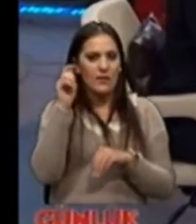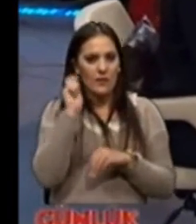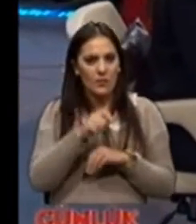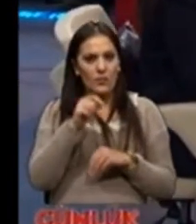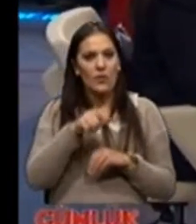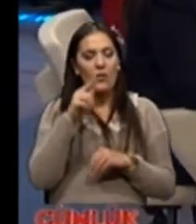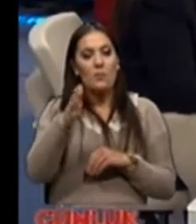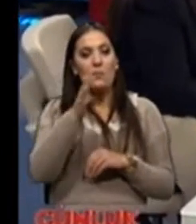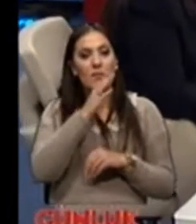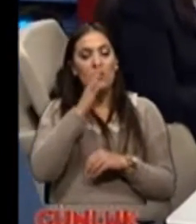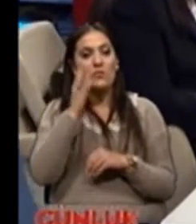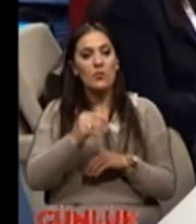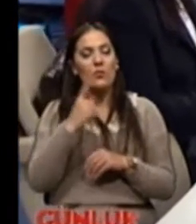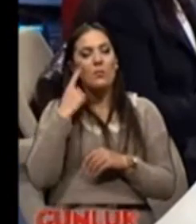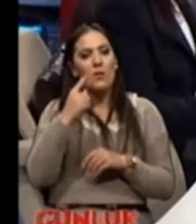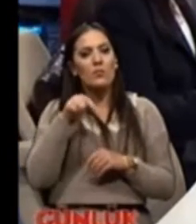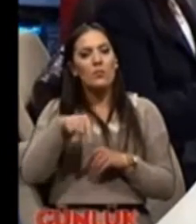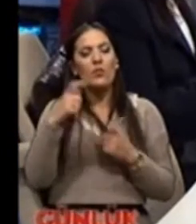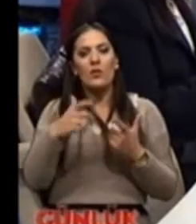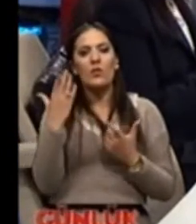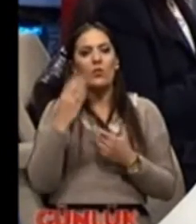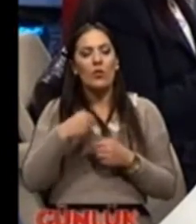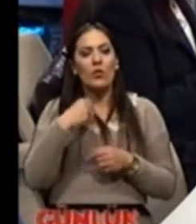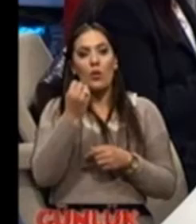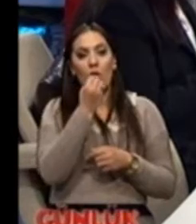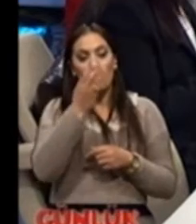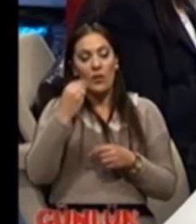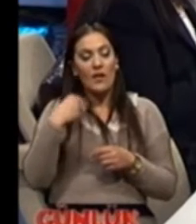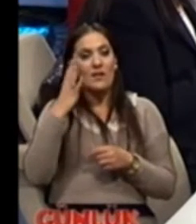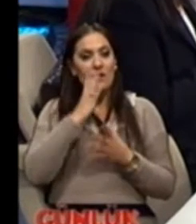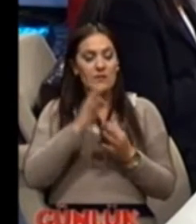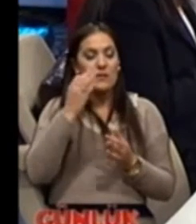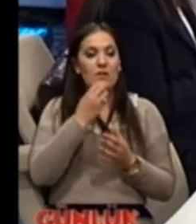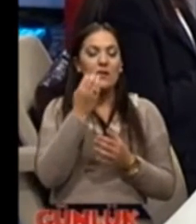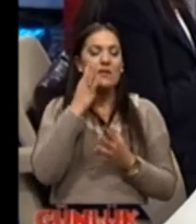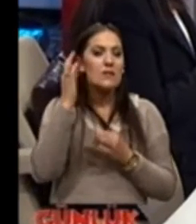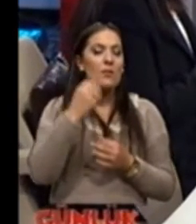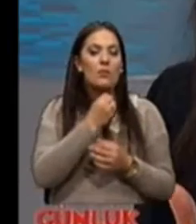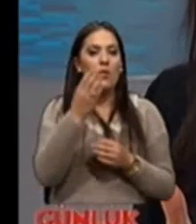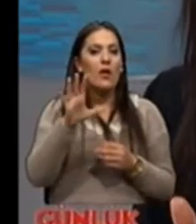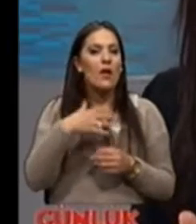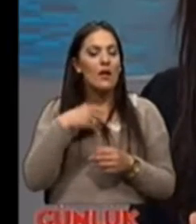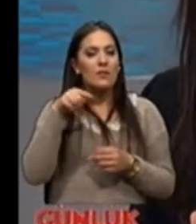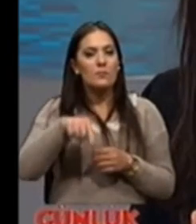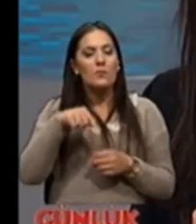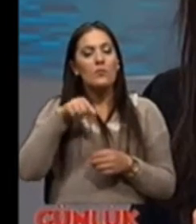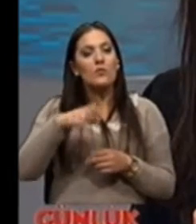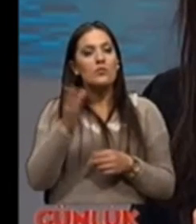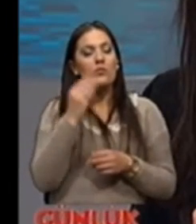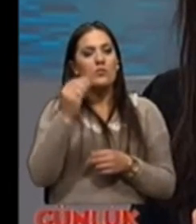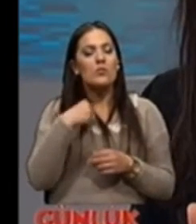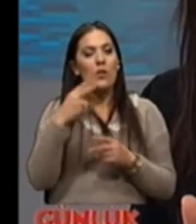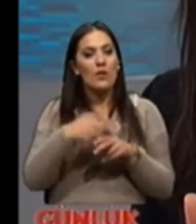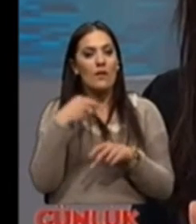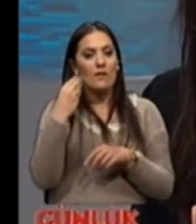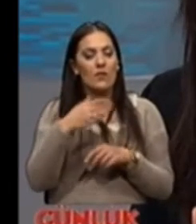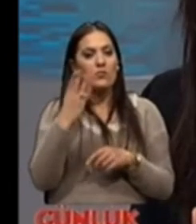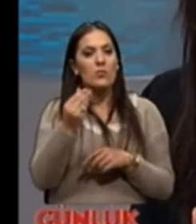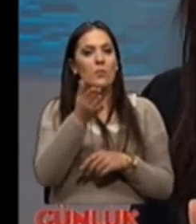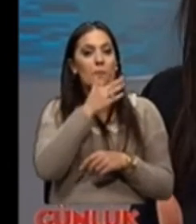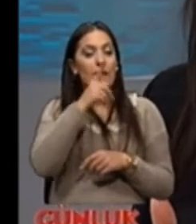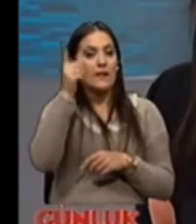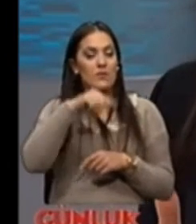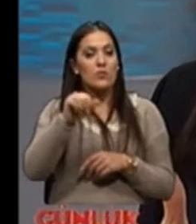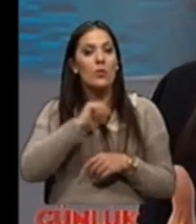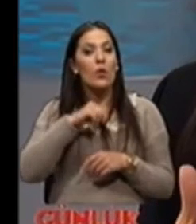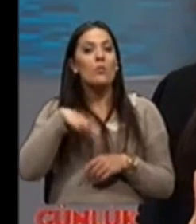oluyorlar. Bakın burada ne oldu? Doğa mı insana hakim, insan mı doğaya hakim? Bunun çok güzel örneğini sergiliyorlar ve çok bilinçliler. Korkmuyorlar tabii